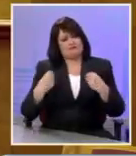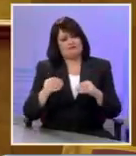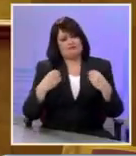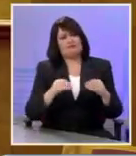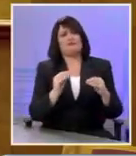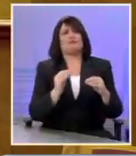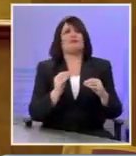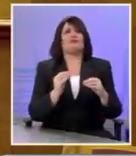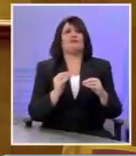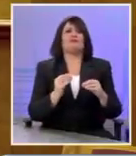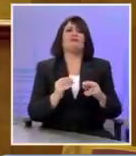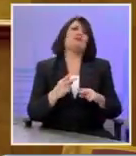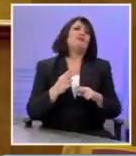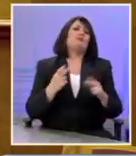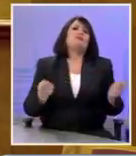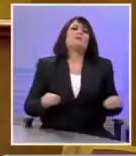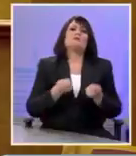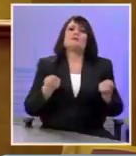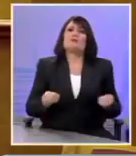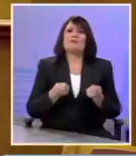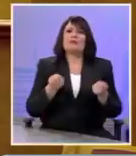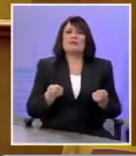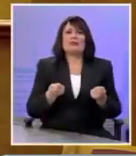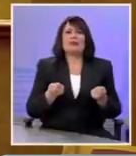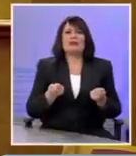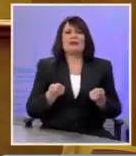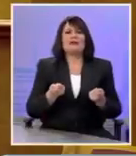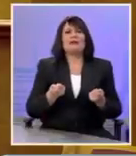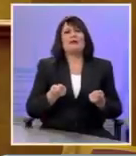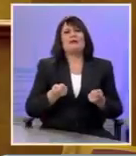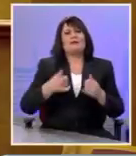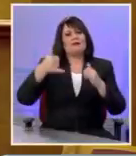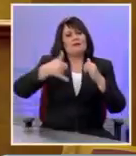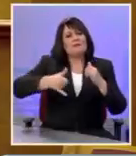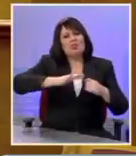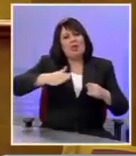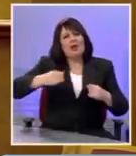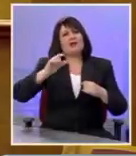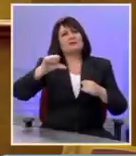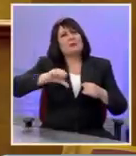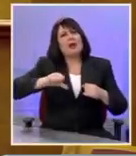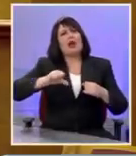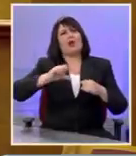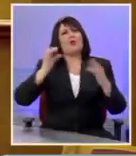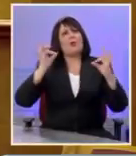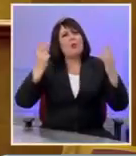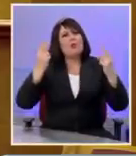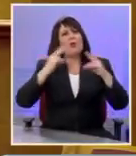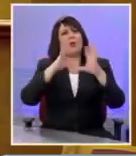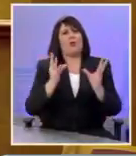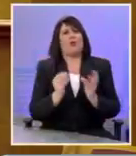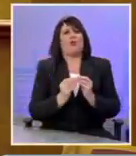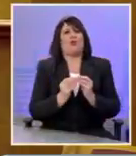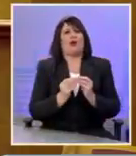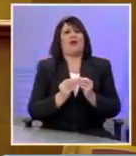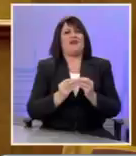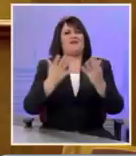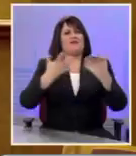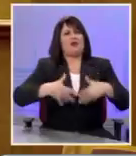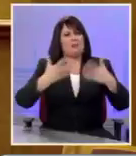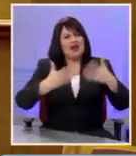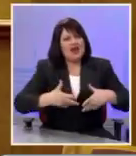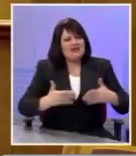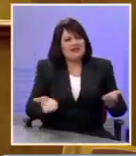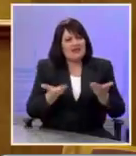να προχωρήσει η αξιοποίηση του ορυκτού μας πλούτου, να δοθεί έμφαση στις ατομομηχανές, της βιομηχανία